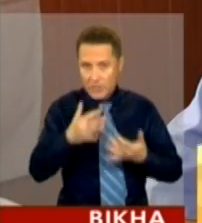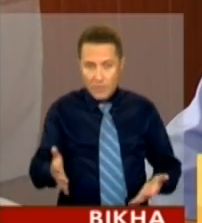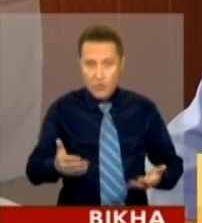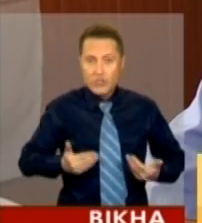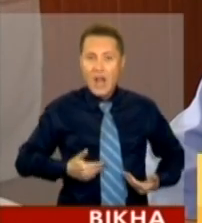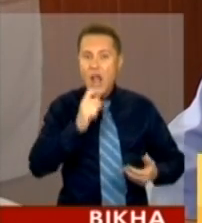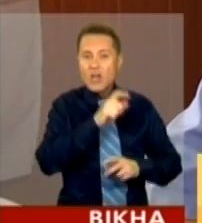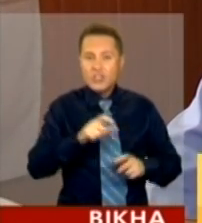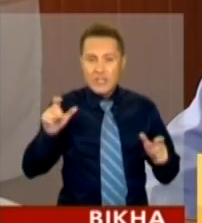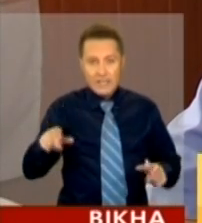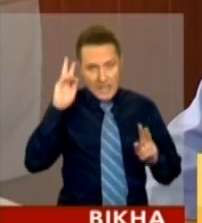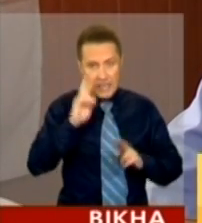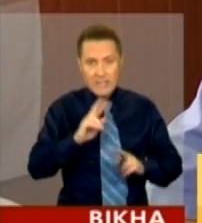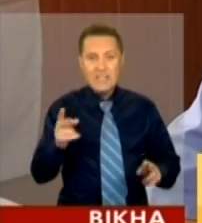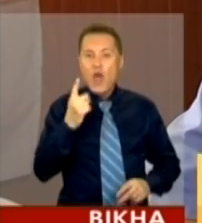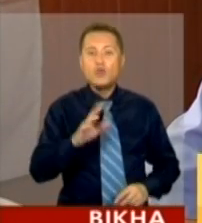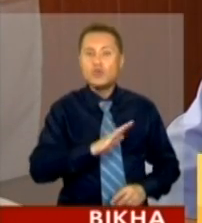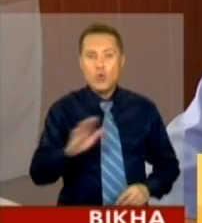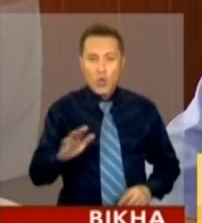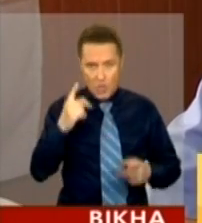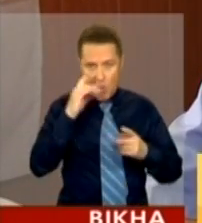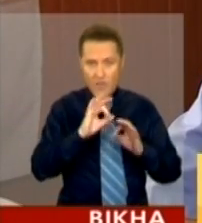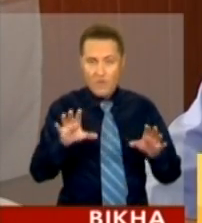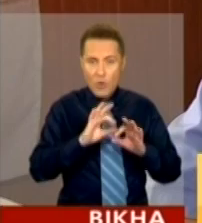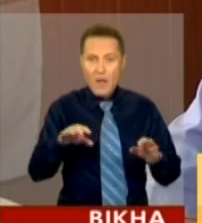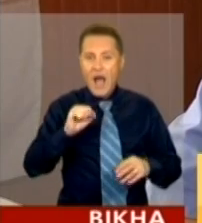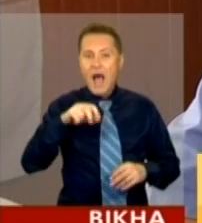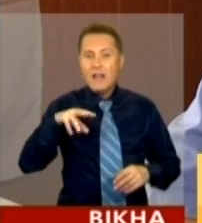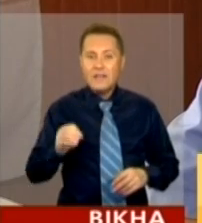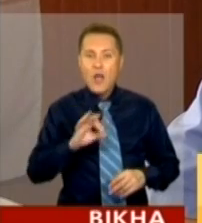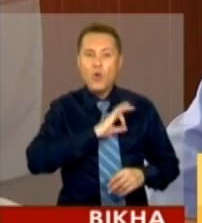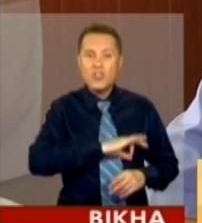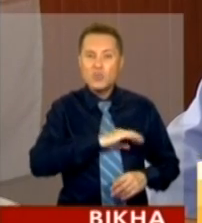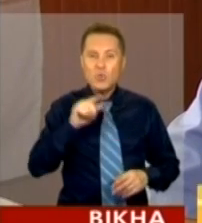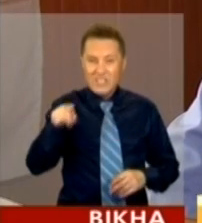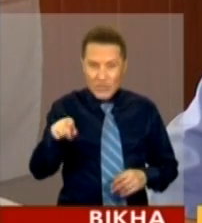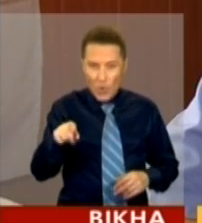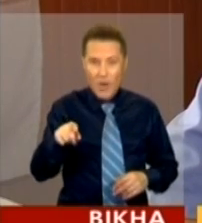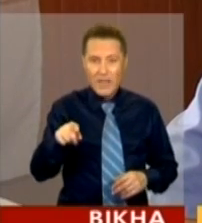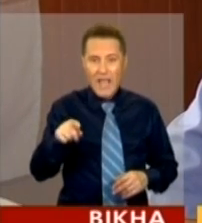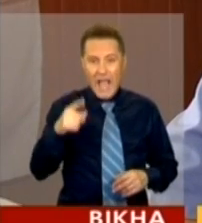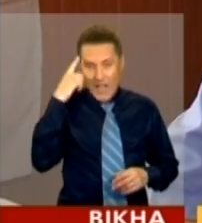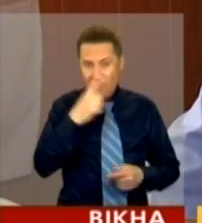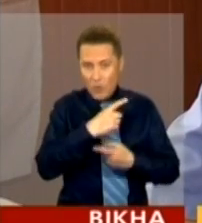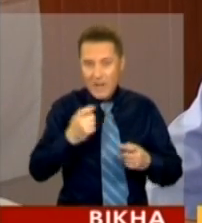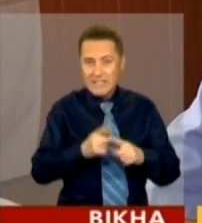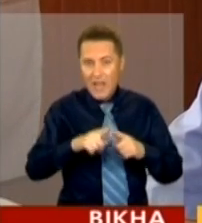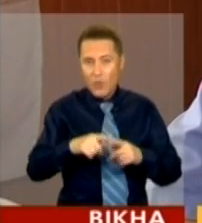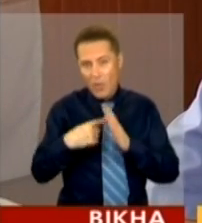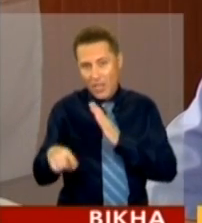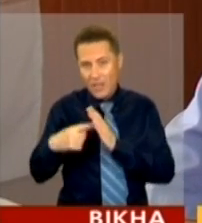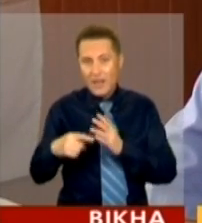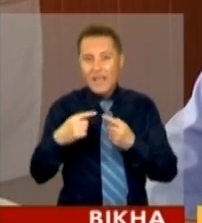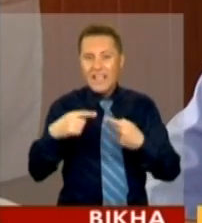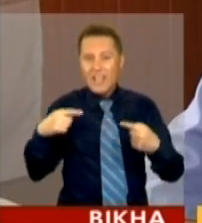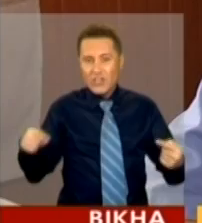не знають жодної інформації, але користуються тою інформацією, яку подають інші люди, які, ну,